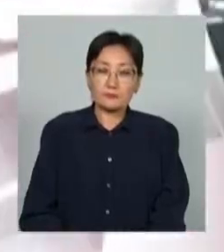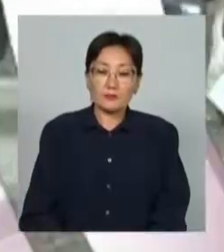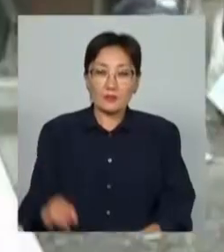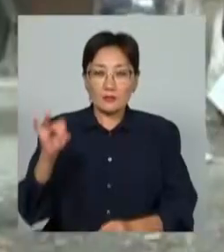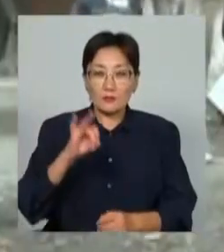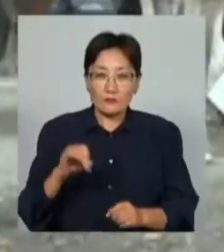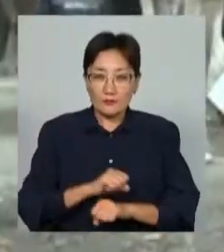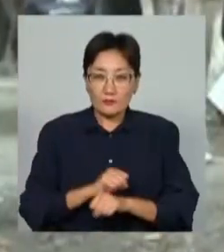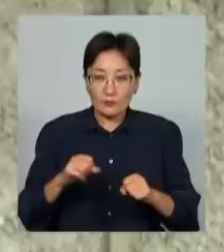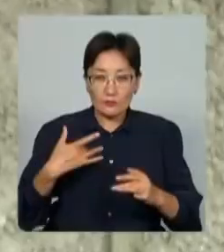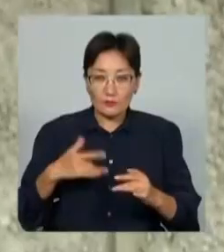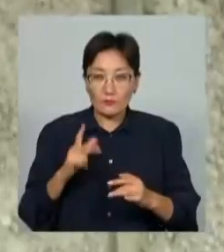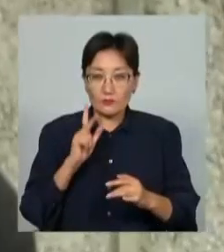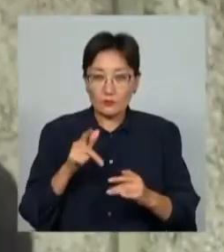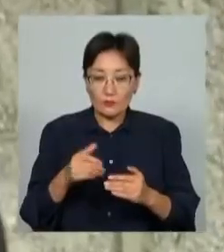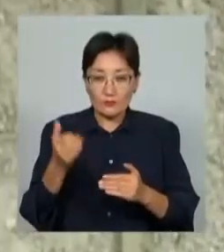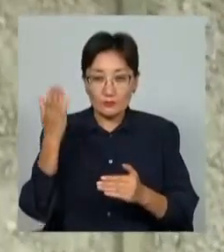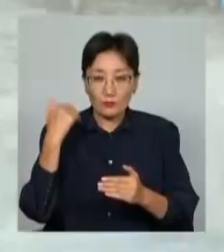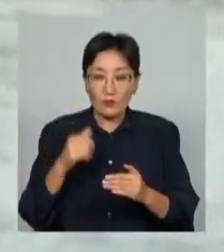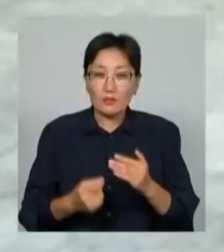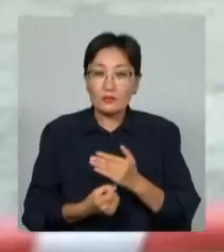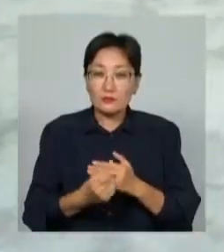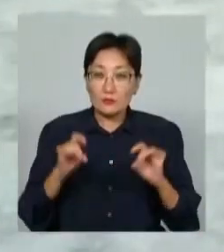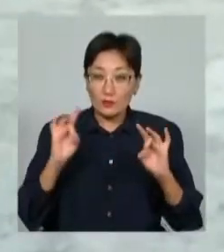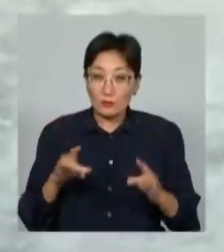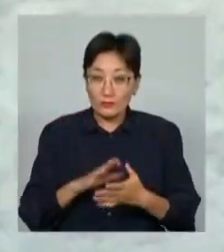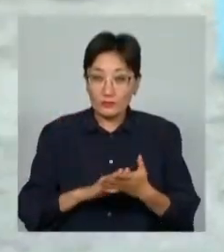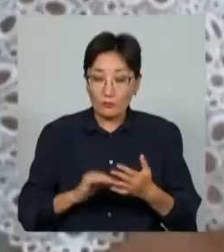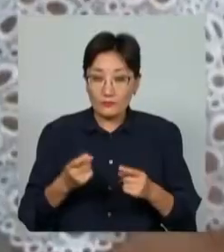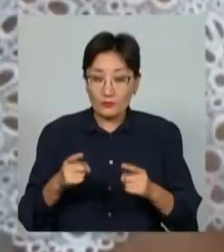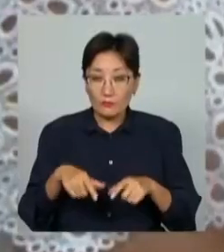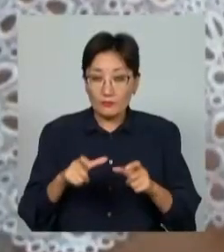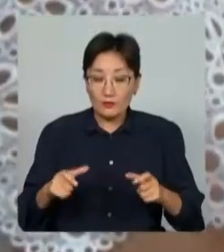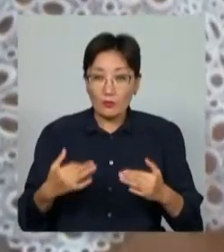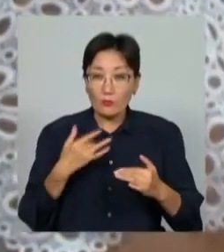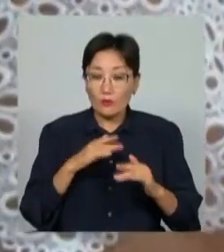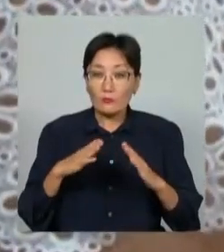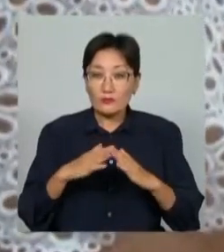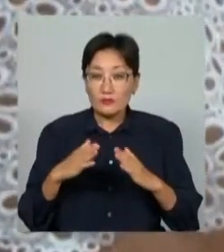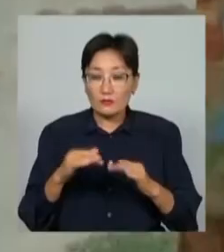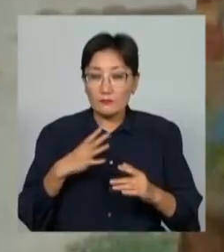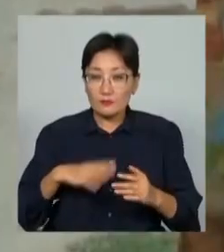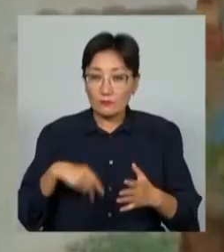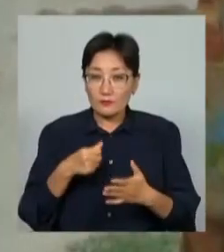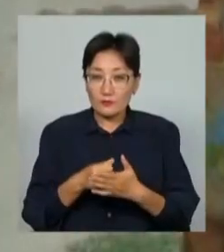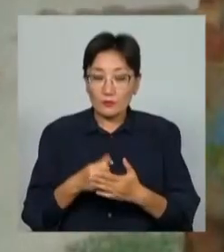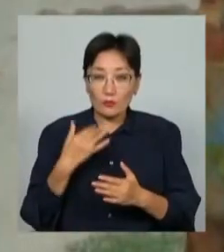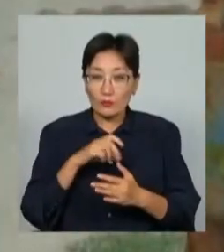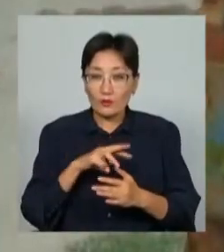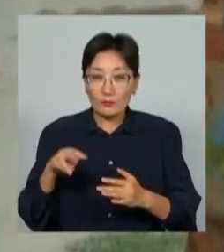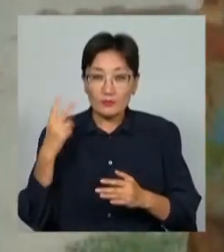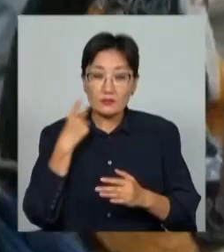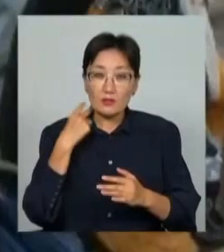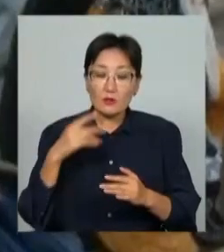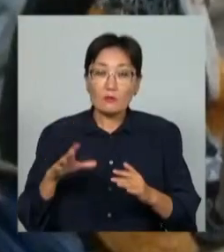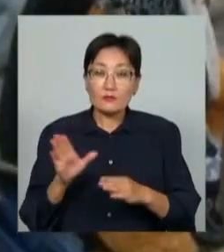История со взрывом в Таразе трехлетней давности обрела неожиданное продолжение. Почему жильцы многоквартирного дома вынуждены платить многомиллионные долги